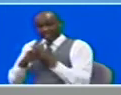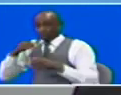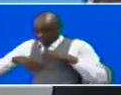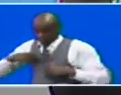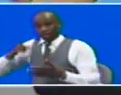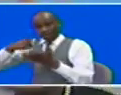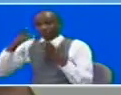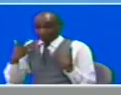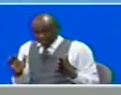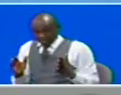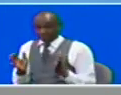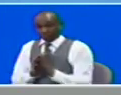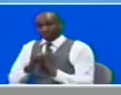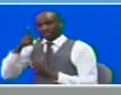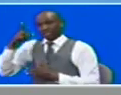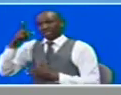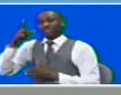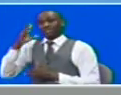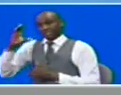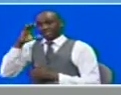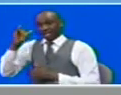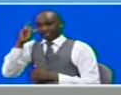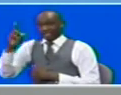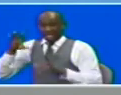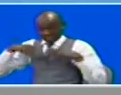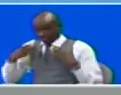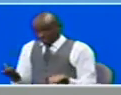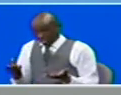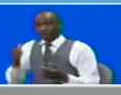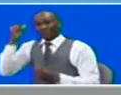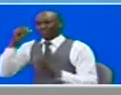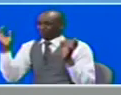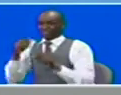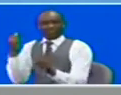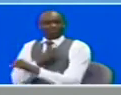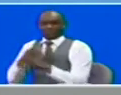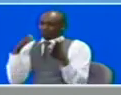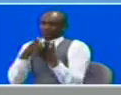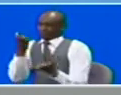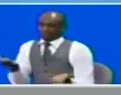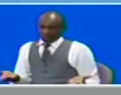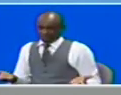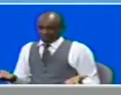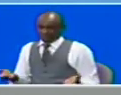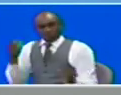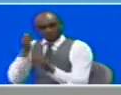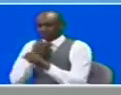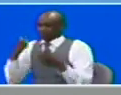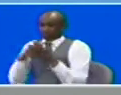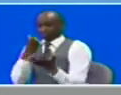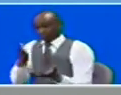Commission, umepata idhini ya CID, chama hakina ruhusa yote ya kukukataza